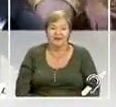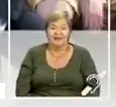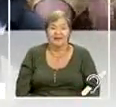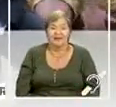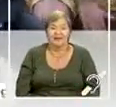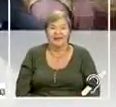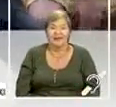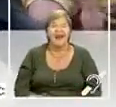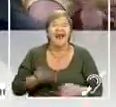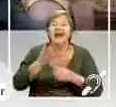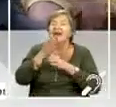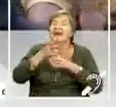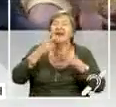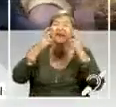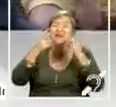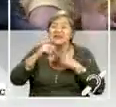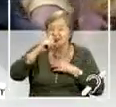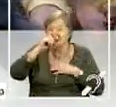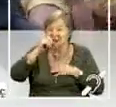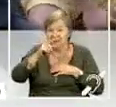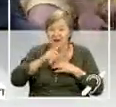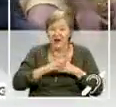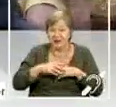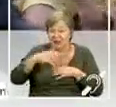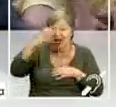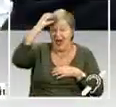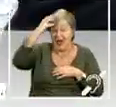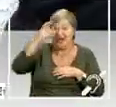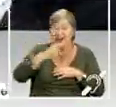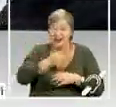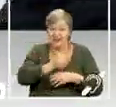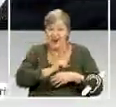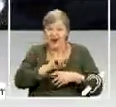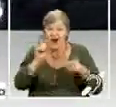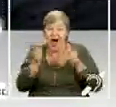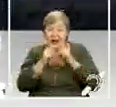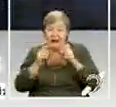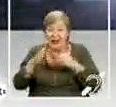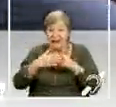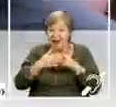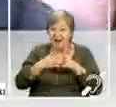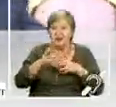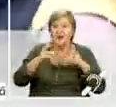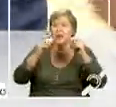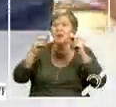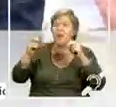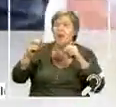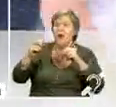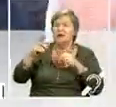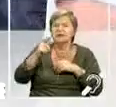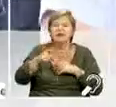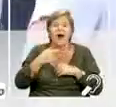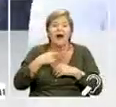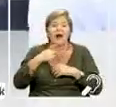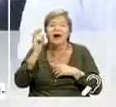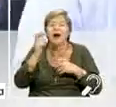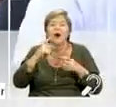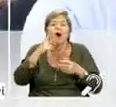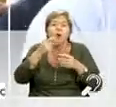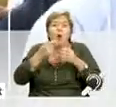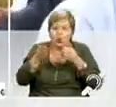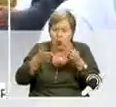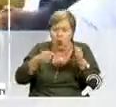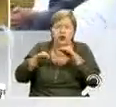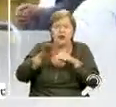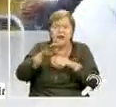Aflat în vizită în orașul Cadiz, suveranul spaniol a cântat alături de mai mulți instrumentiști la cajon, adică o cutie